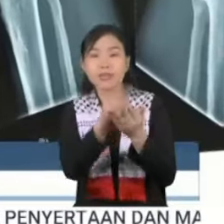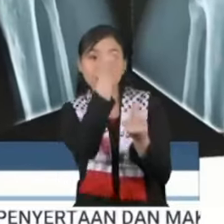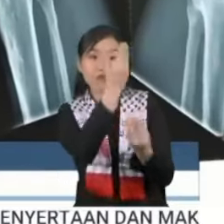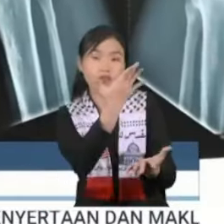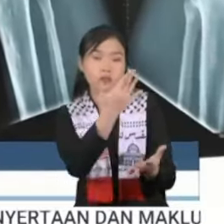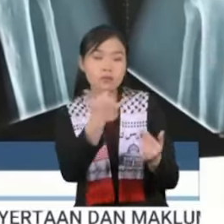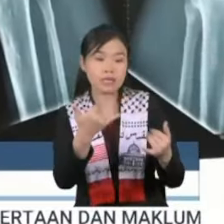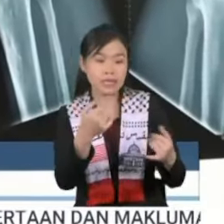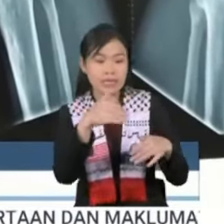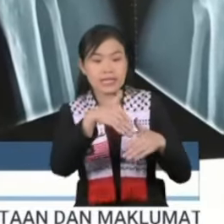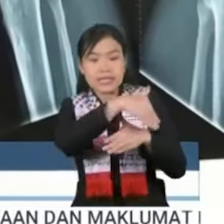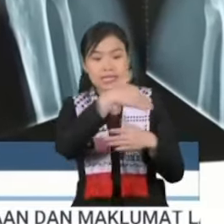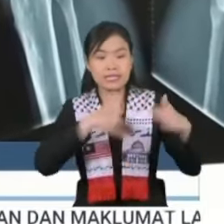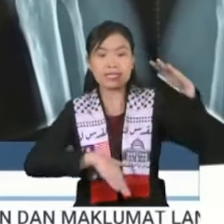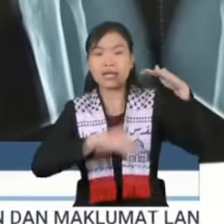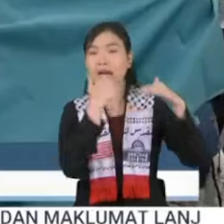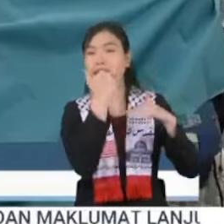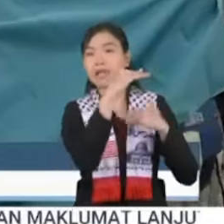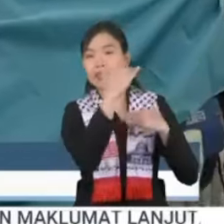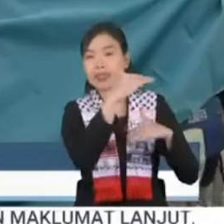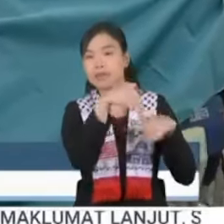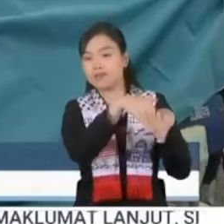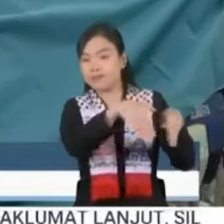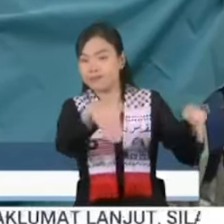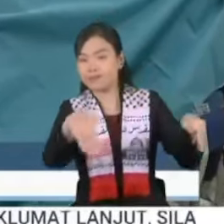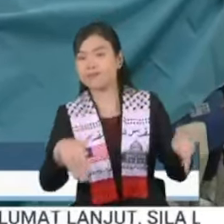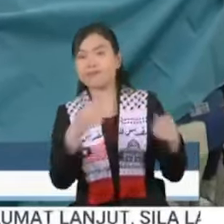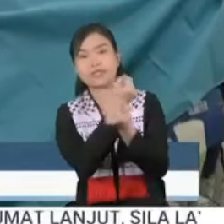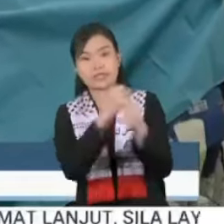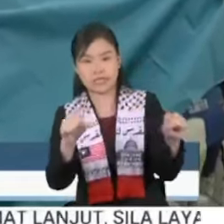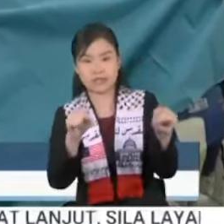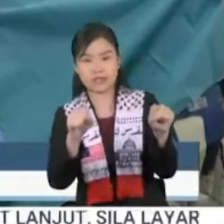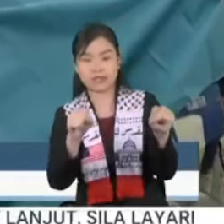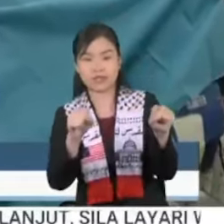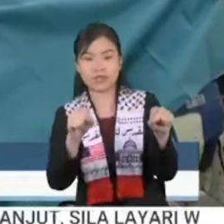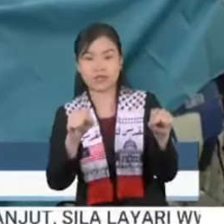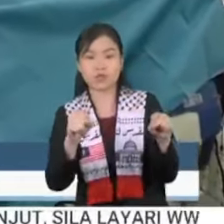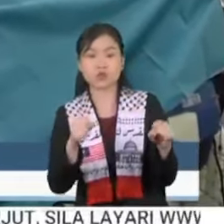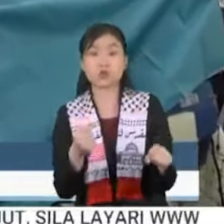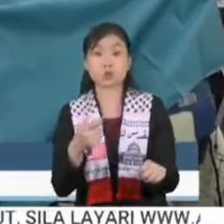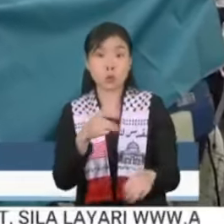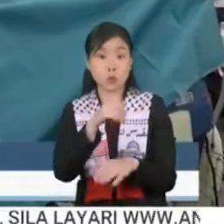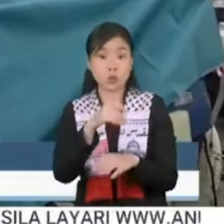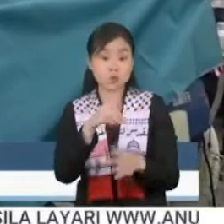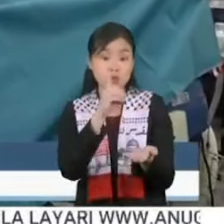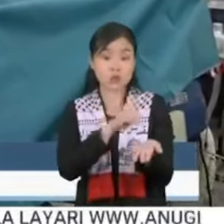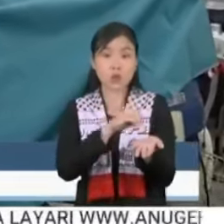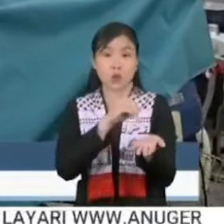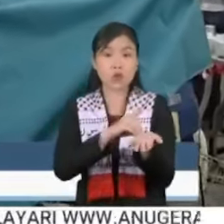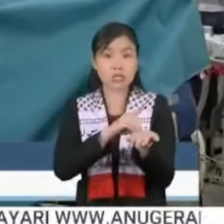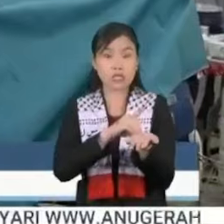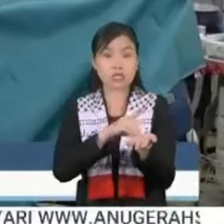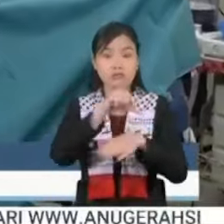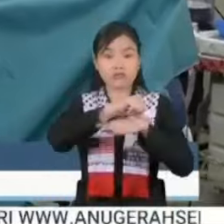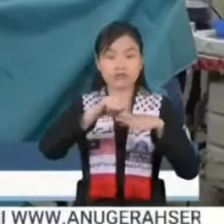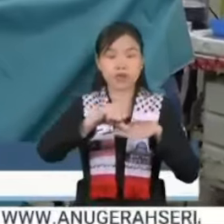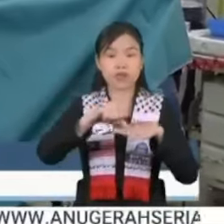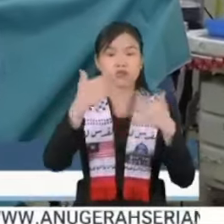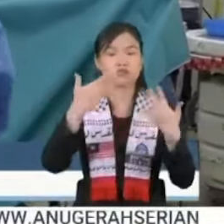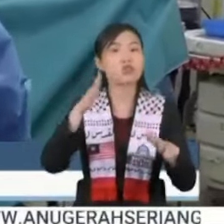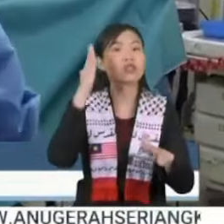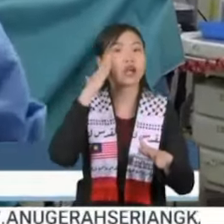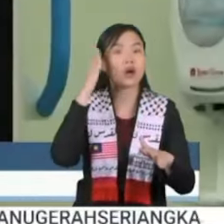memang pakar orthopedic surgeon sebelum jalan masuk ke dalam bilik bedah sudah boleh main dengan